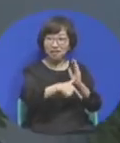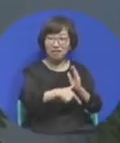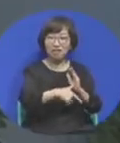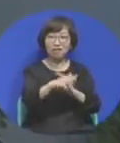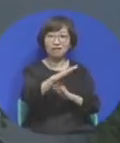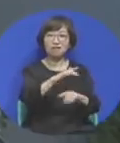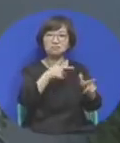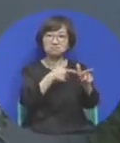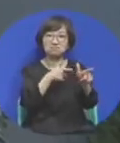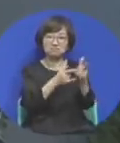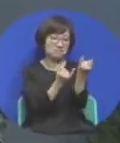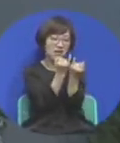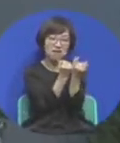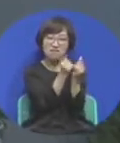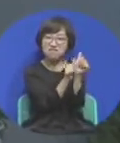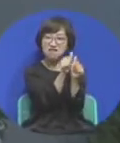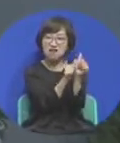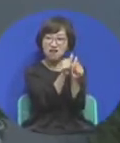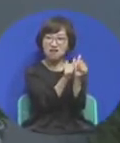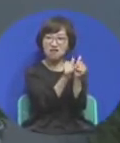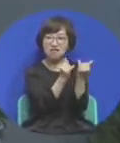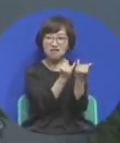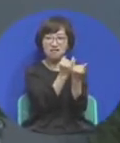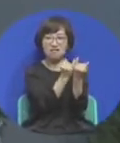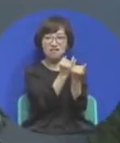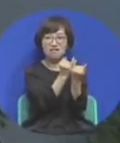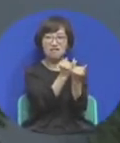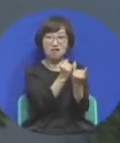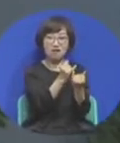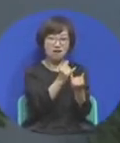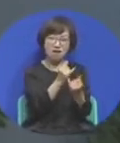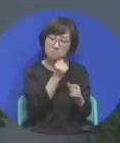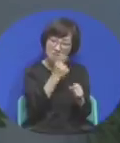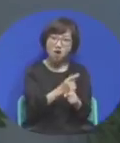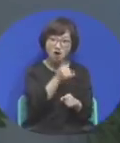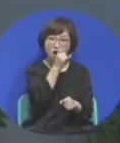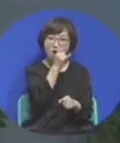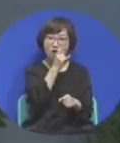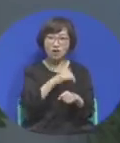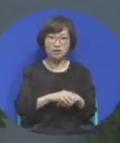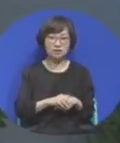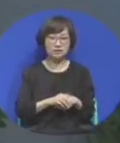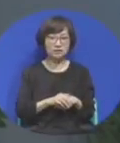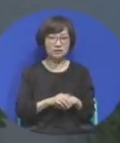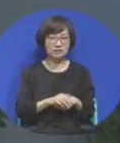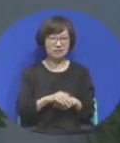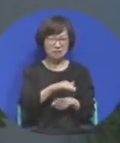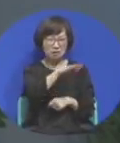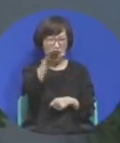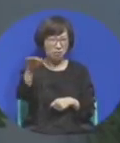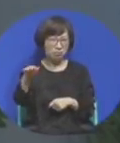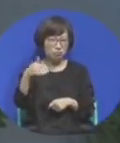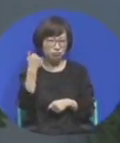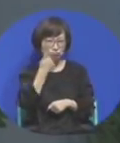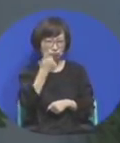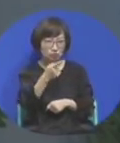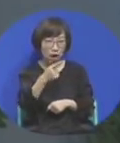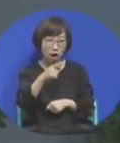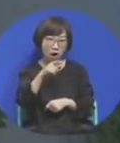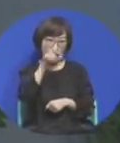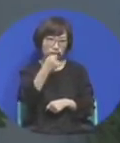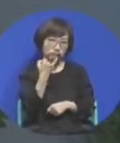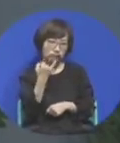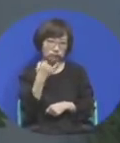age of homosexuality. 여러분이 좋아하는 남 실례인데, 여러분 중에 좋아하는 I cannot say that that's something